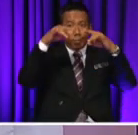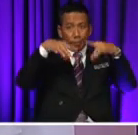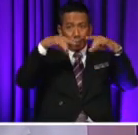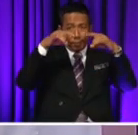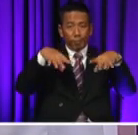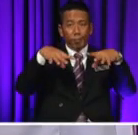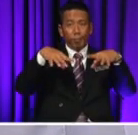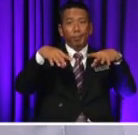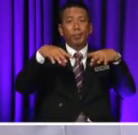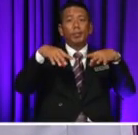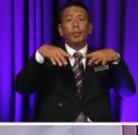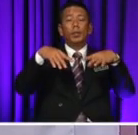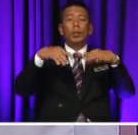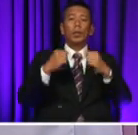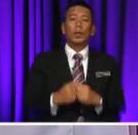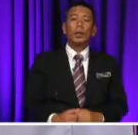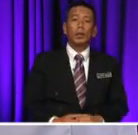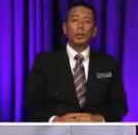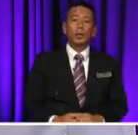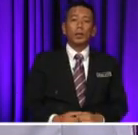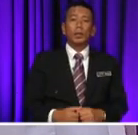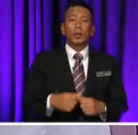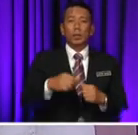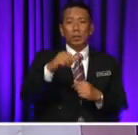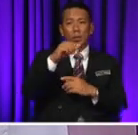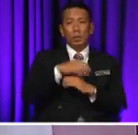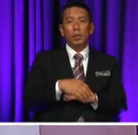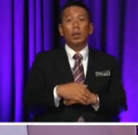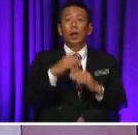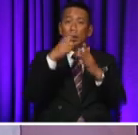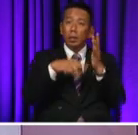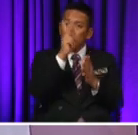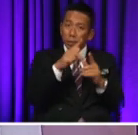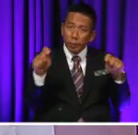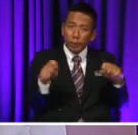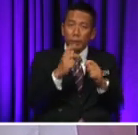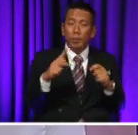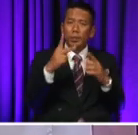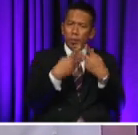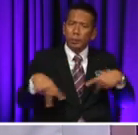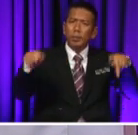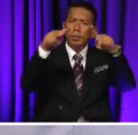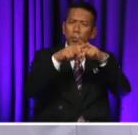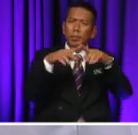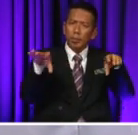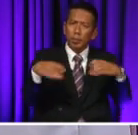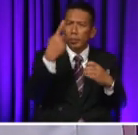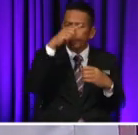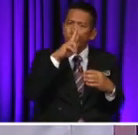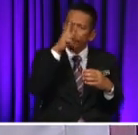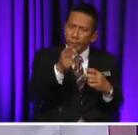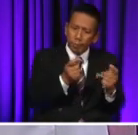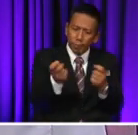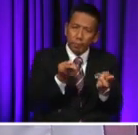ana situasi berikut dan Nyatakan tindakan yang perlu dilaksanakan untuk merealisasikan takbir urus Islam